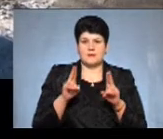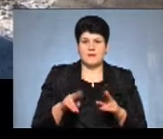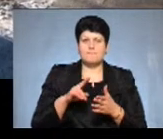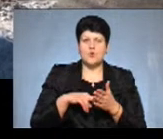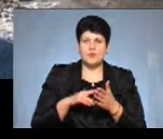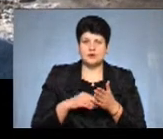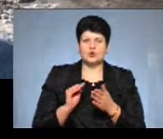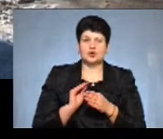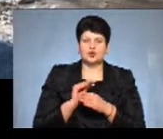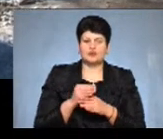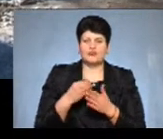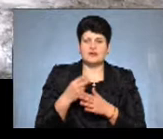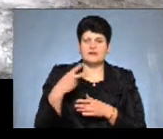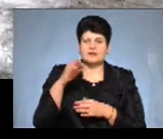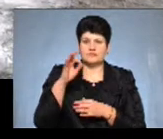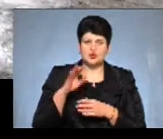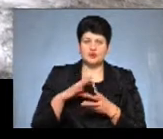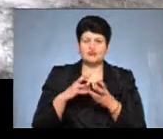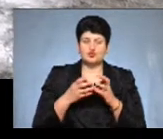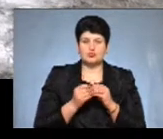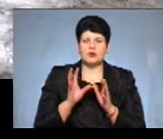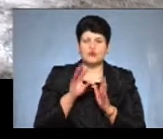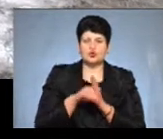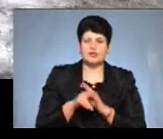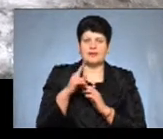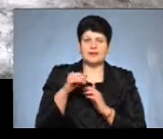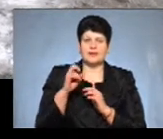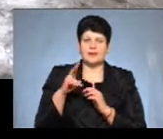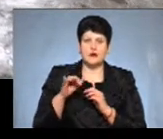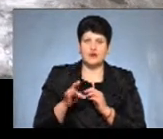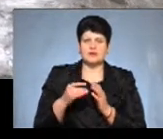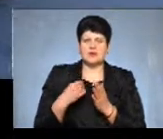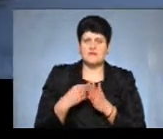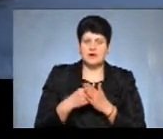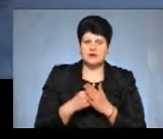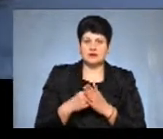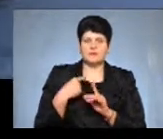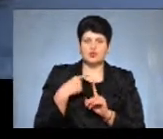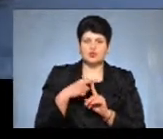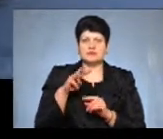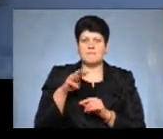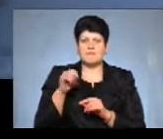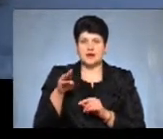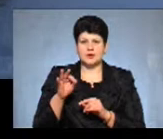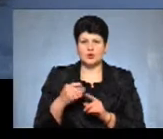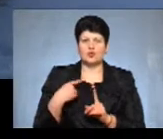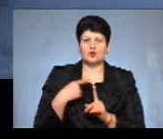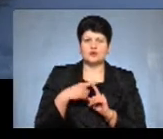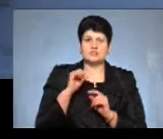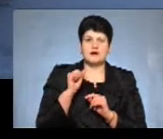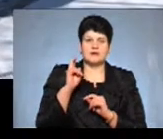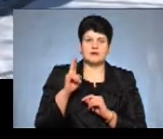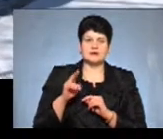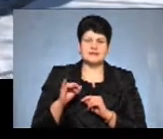додану вартість – 20% від суми, яка включає здекларовану вартість авто, плюс мито, плюс акциз. Візне мито – 5-10%